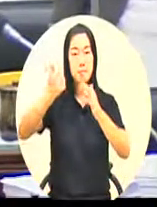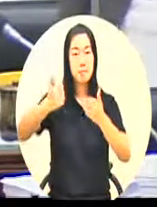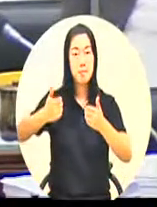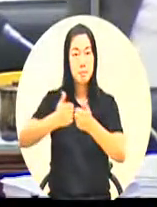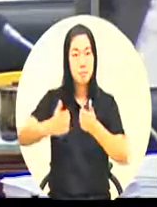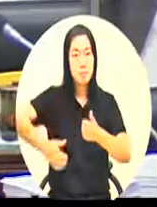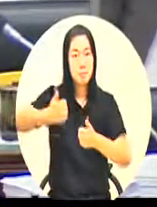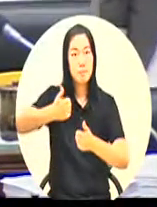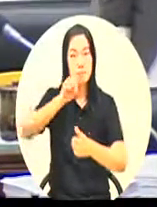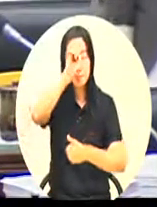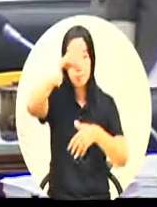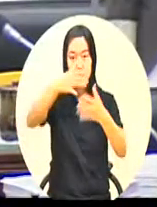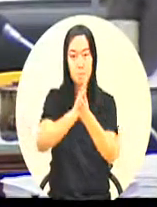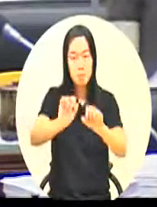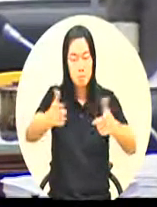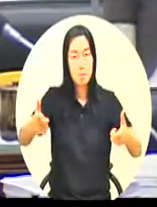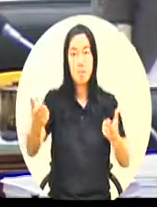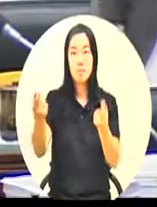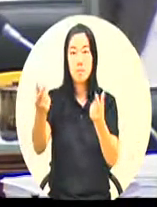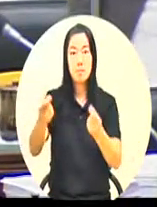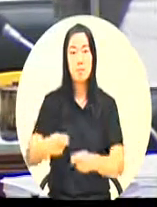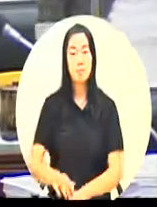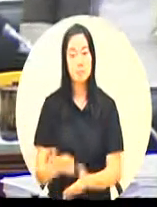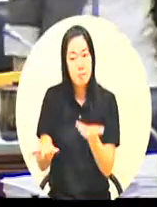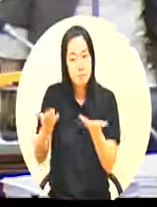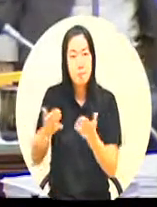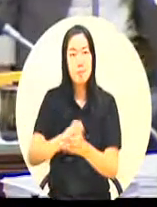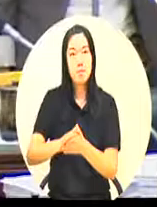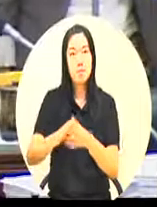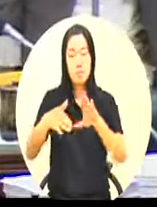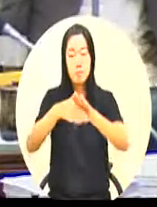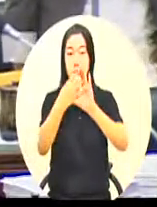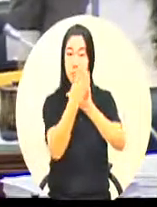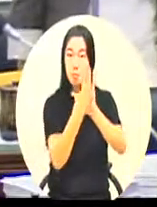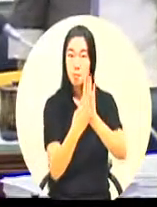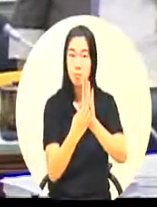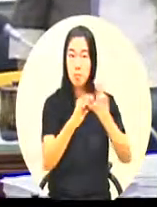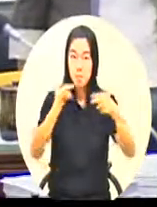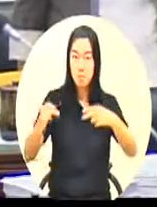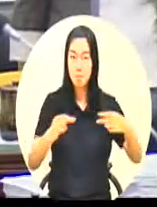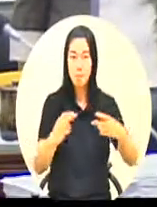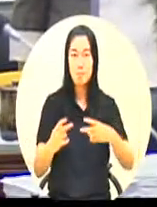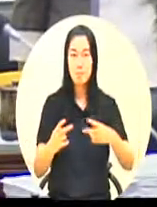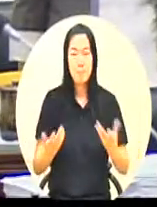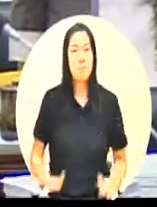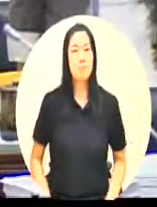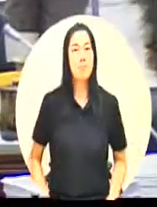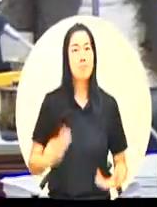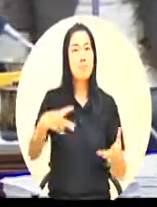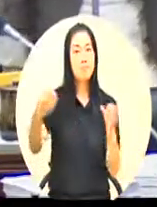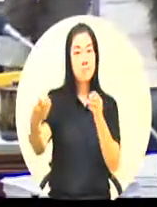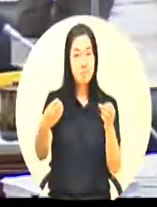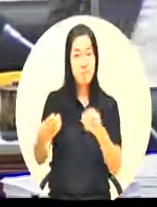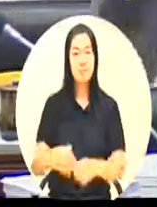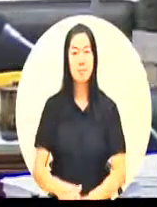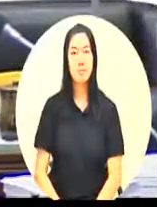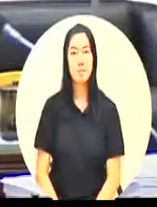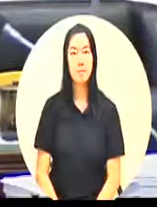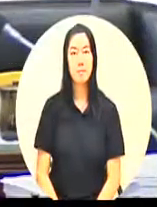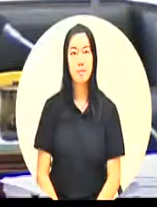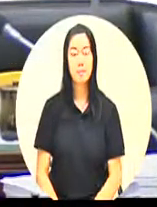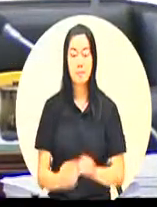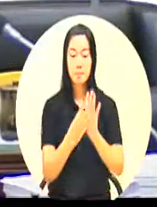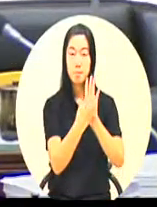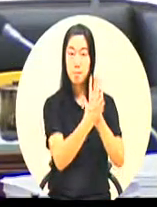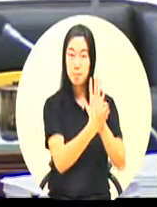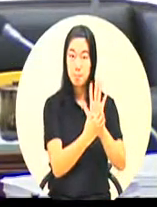两党的共识都差不多嘛。那是在文字上，我看先休息一下，大家再讨论一下。 文字上